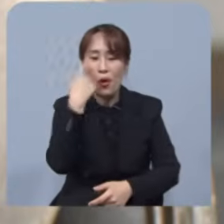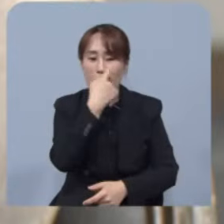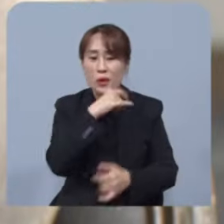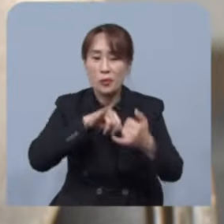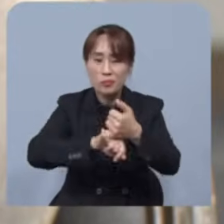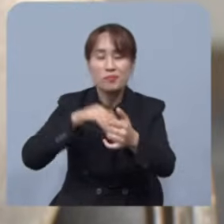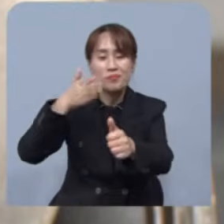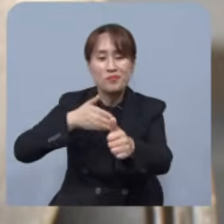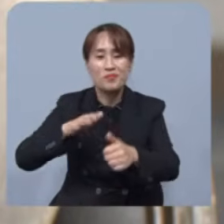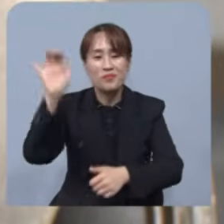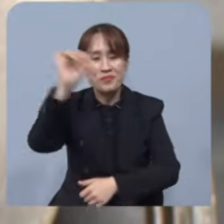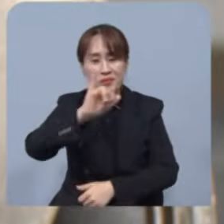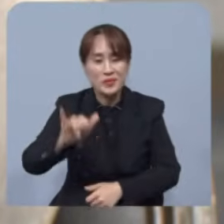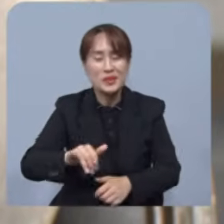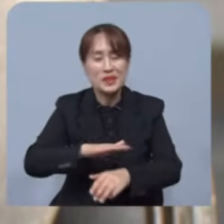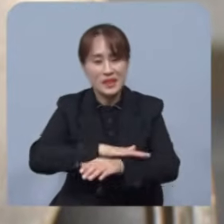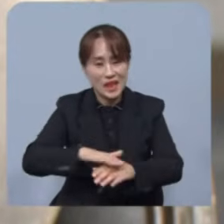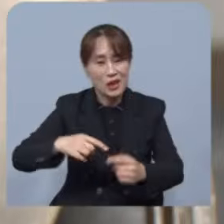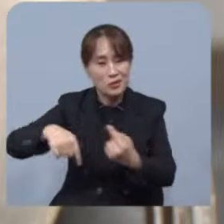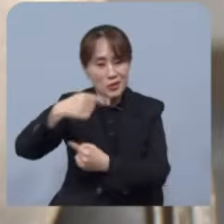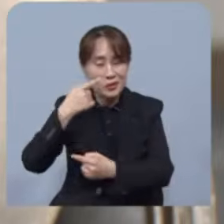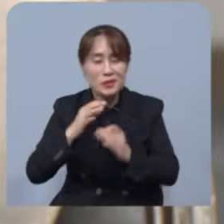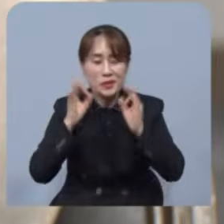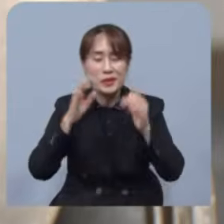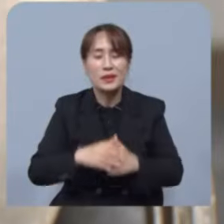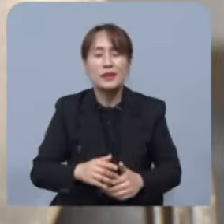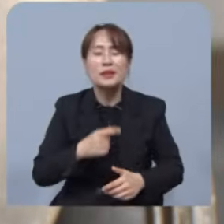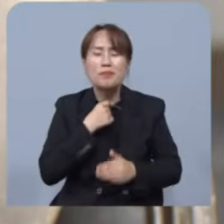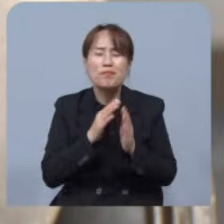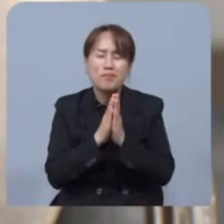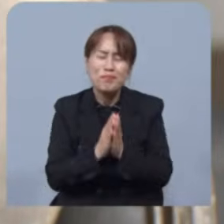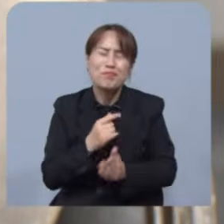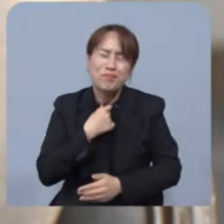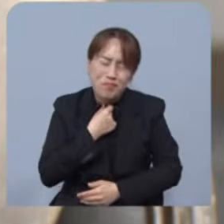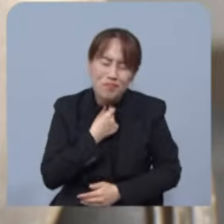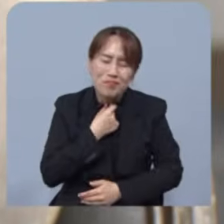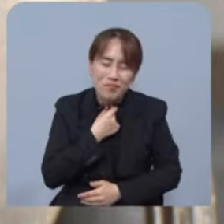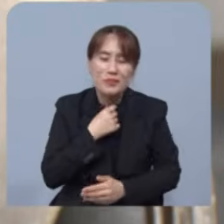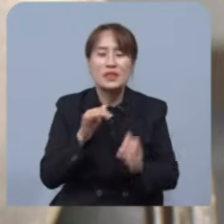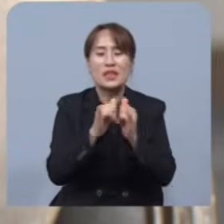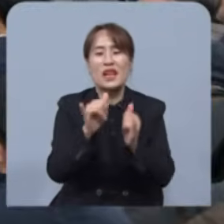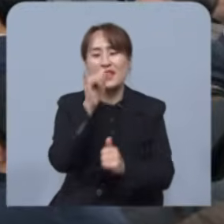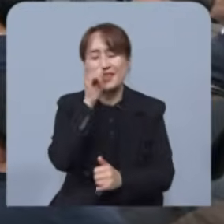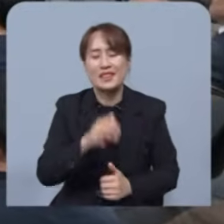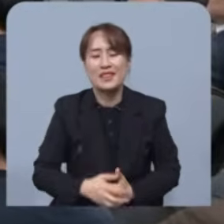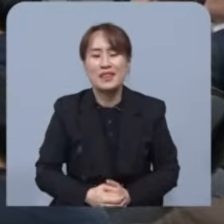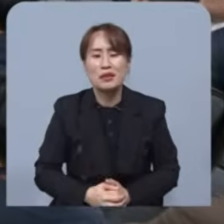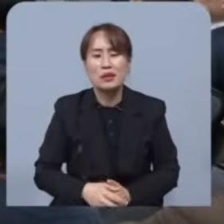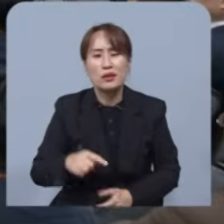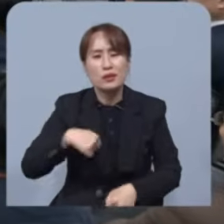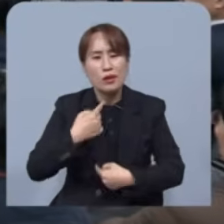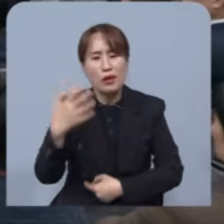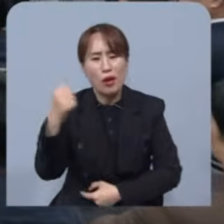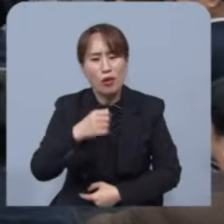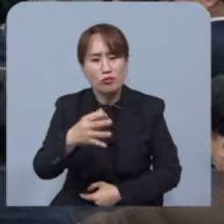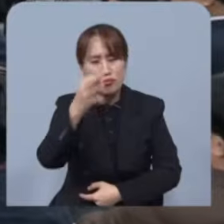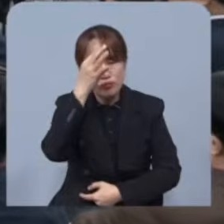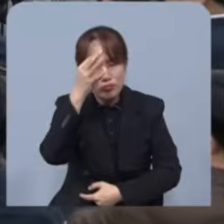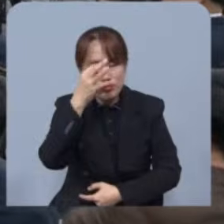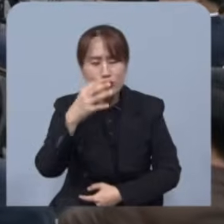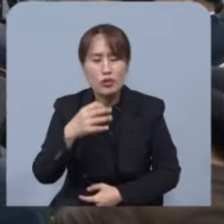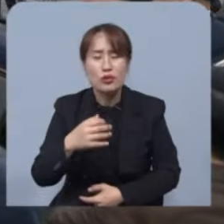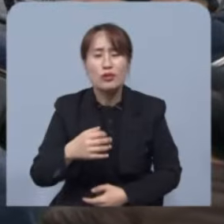예. 전국적으로 저렇게 내가 간절히 뭔가를 한번 해보고 싶은 사람도 있지만 자기가 가진